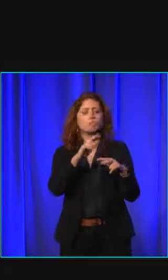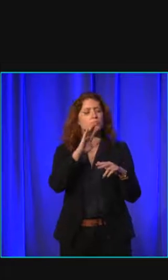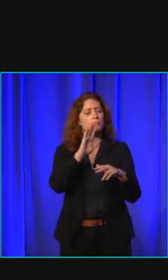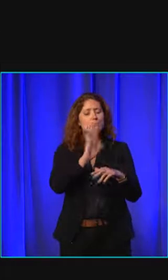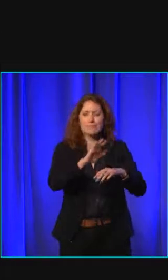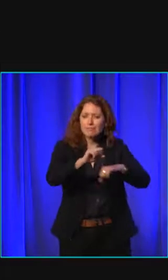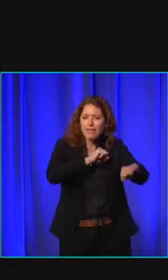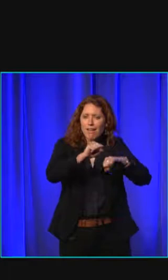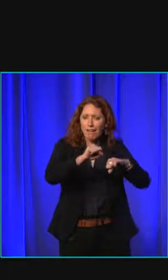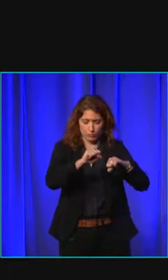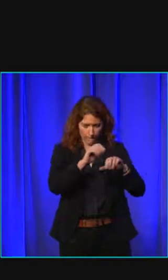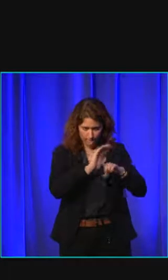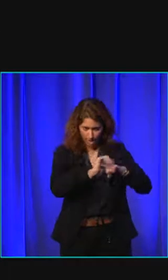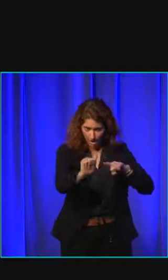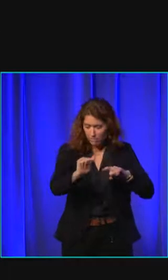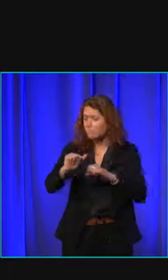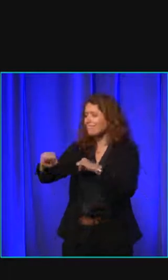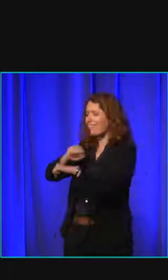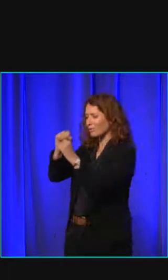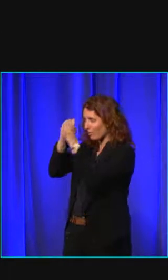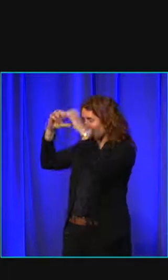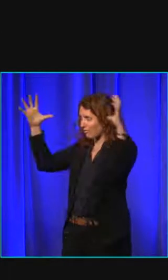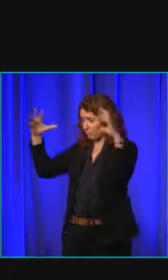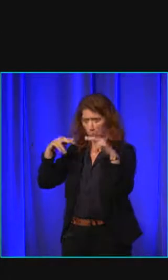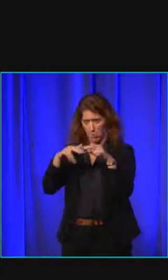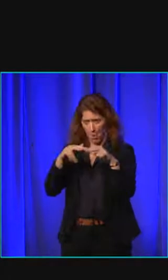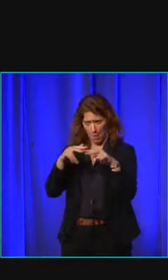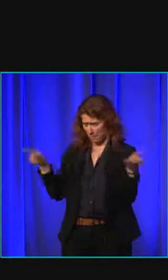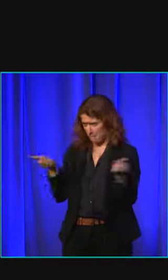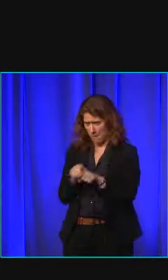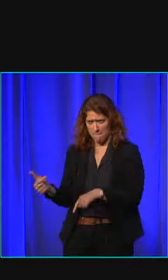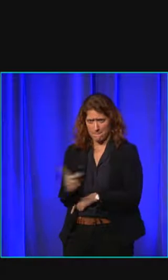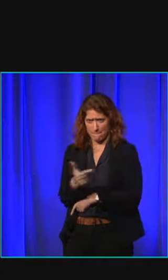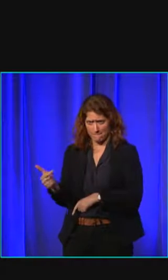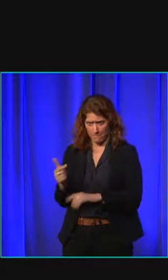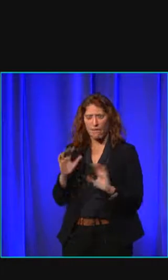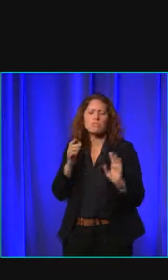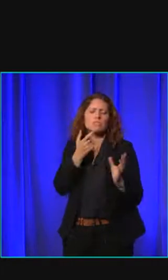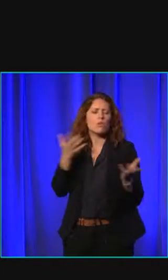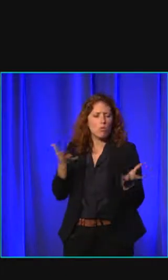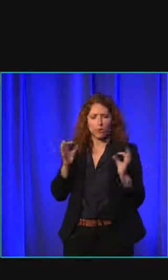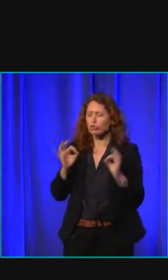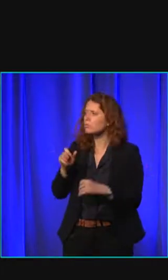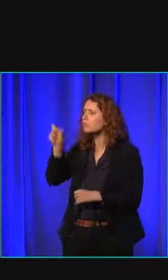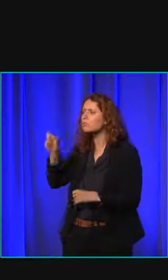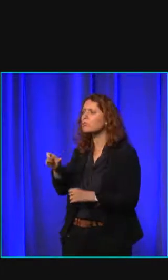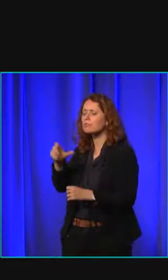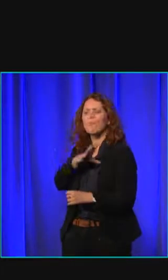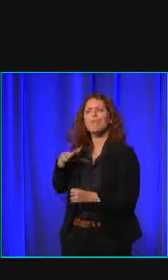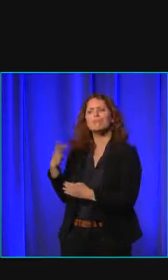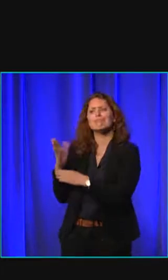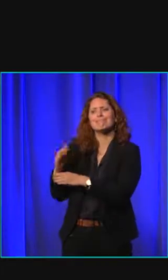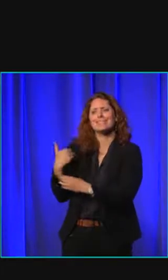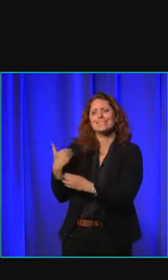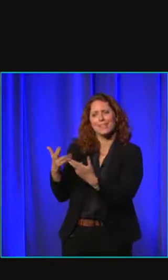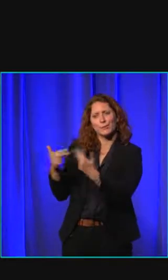une action simulée. Qu'est-ce que cela signifie ? Comme l'a évoqué Madame Hugues, ça signifie